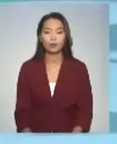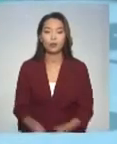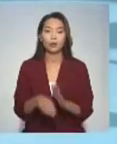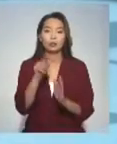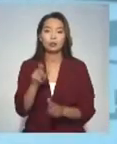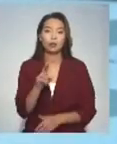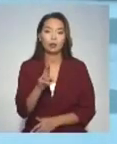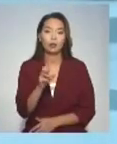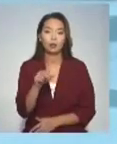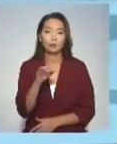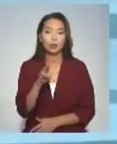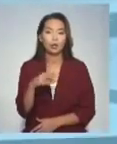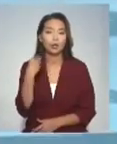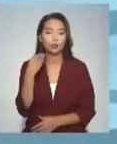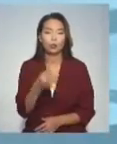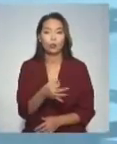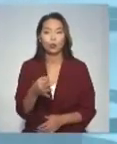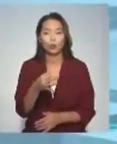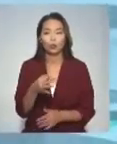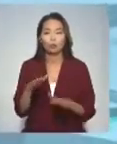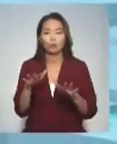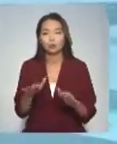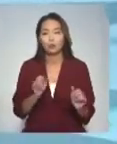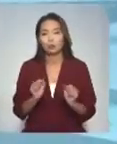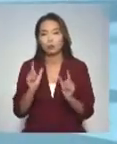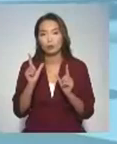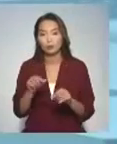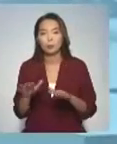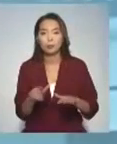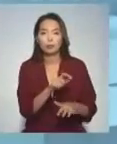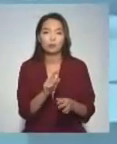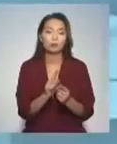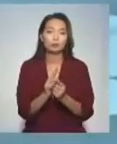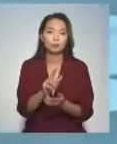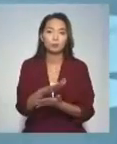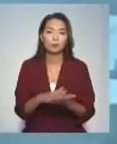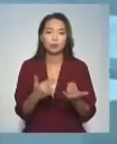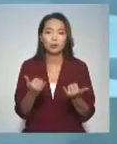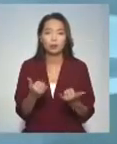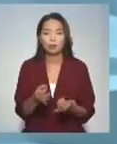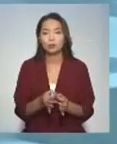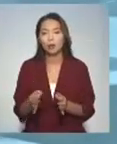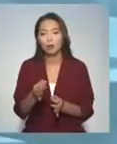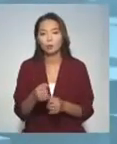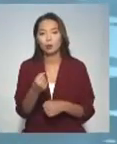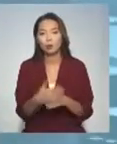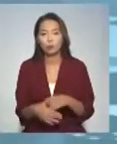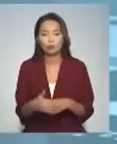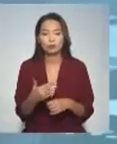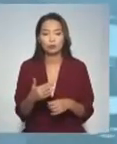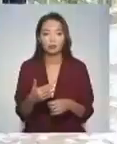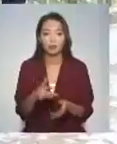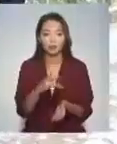Президентке кандидат Каракат Абден Ақтөбе облысында жүр. Жергілікті жұртшылығымен кездесуі жалғасуда. Бүгін аймақ орталығындағы өңірлік штабта